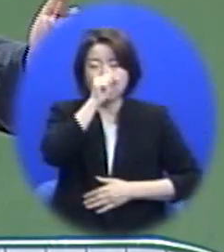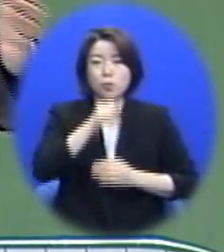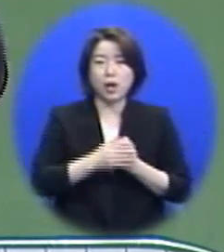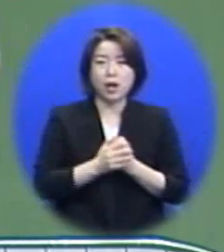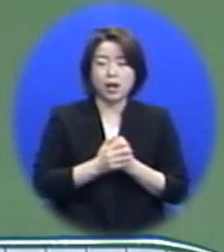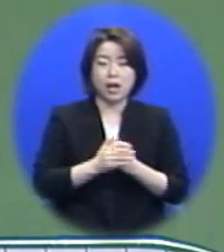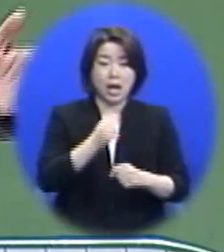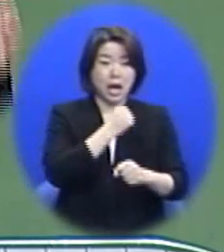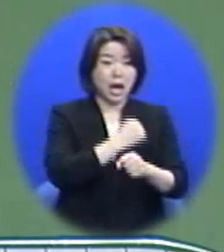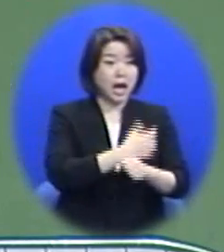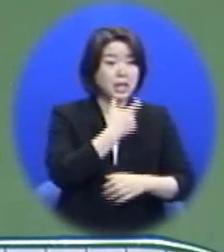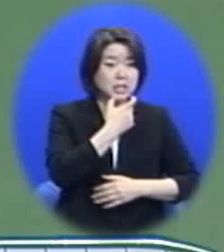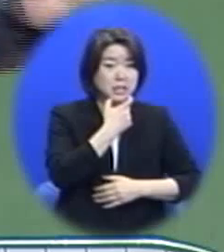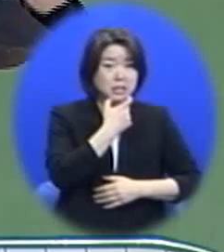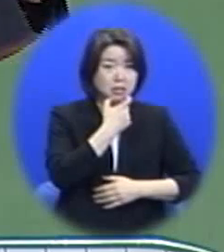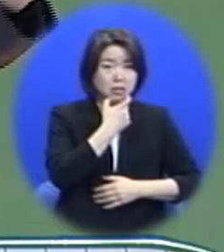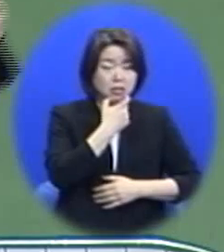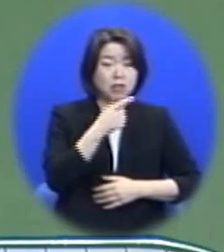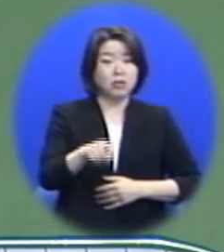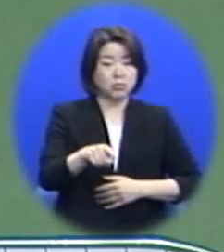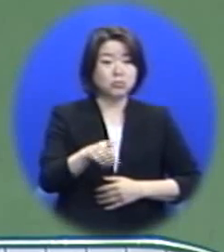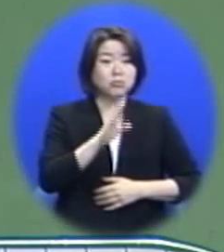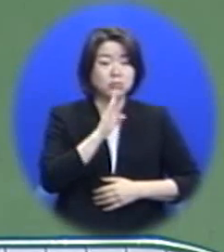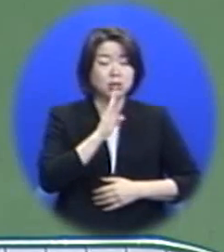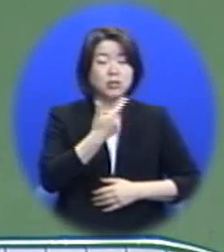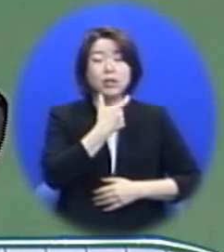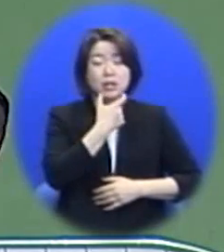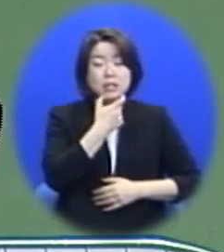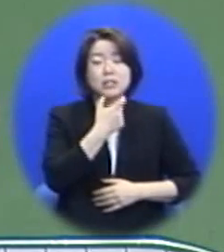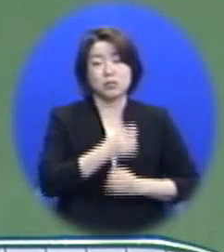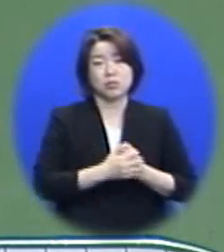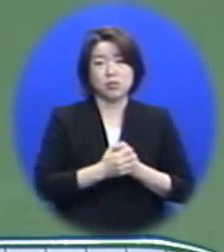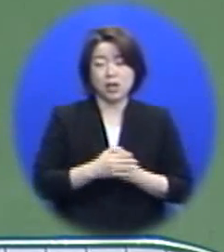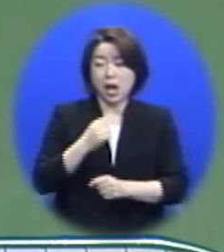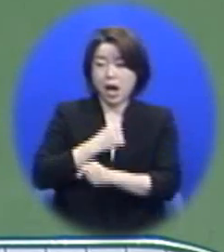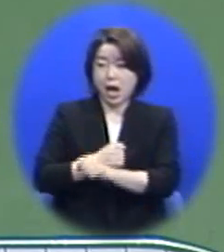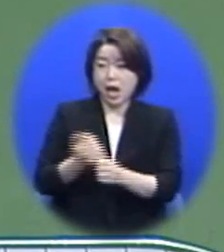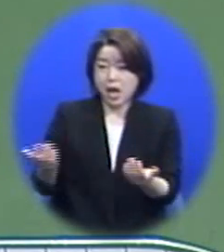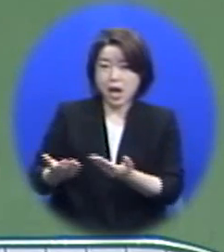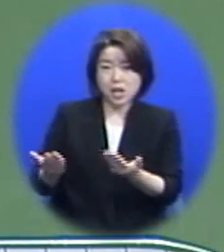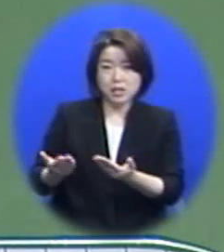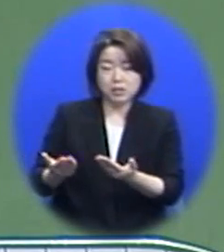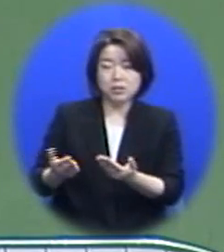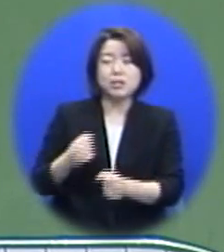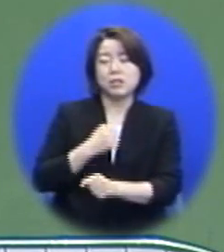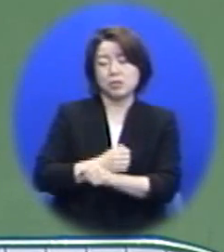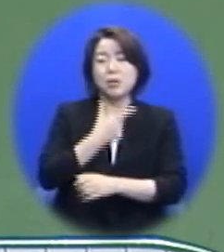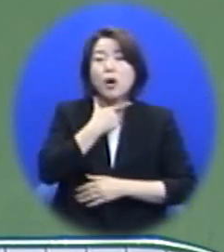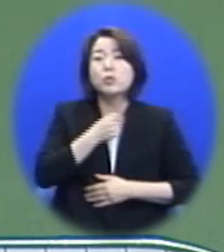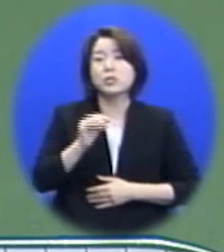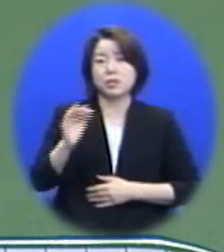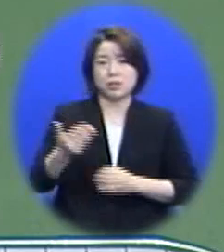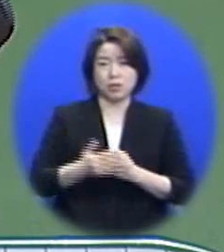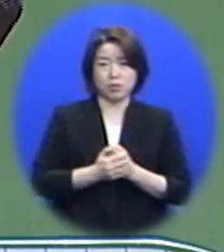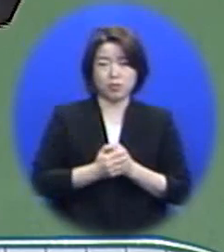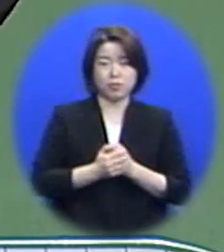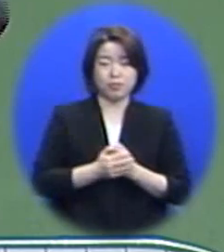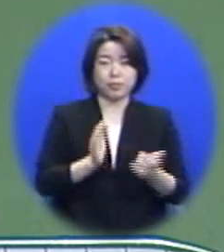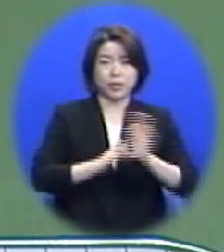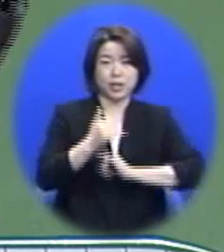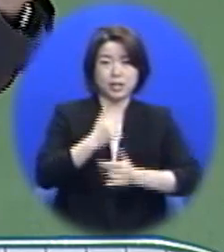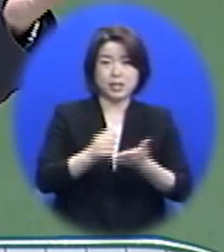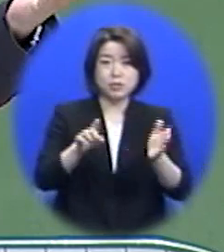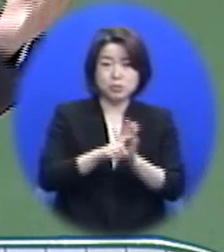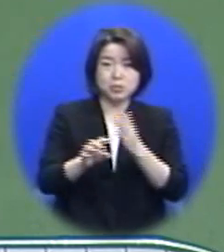싫은 것 하지 말아야 될 것은 하기 싫습니다 해야 되는 일은 하고 싶어져요 예수를 믿으면